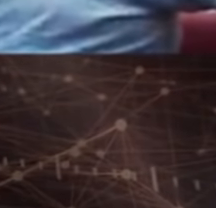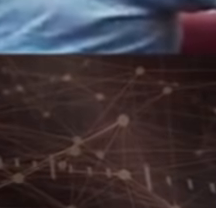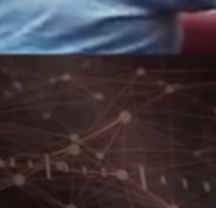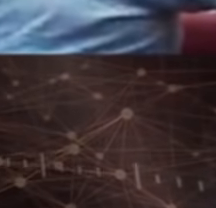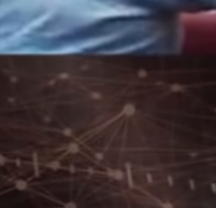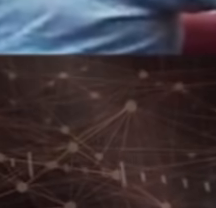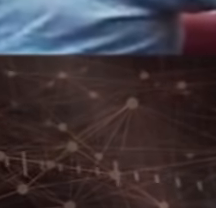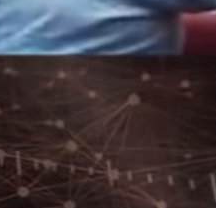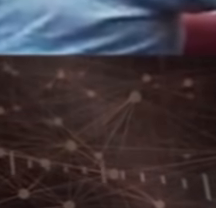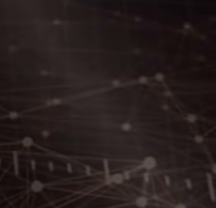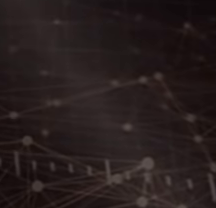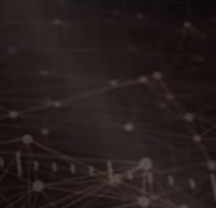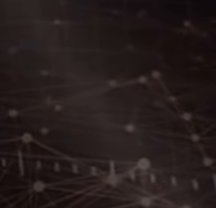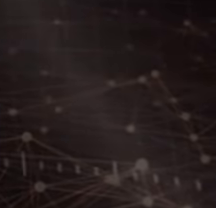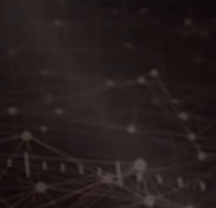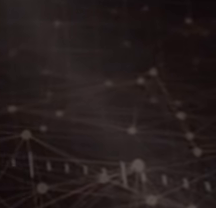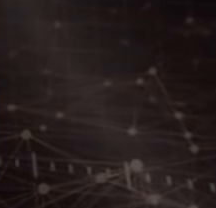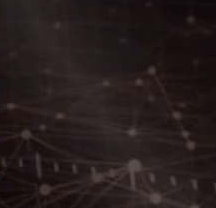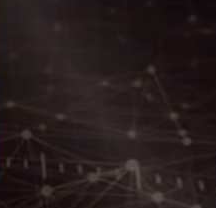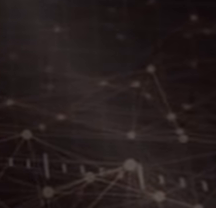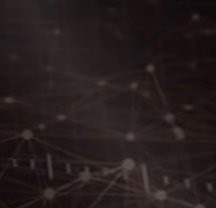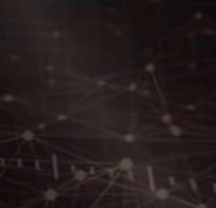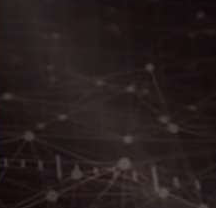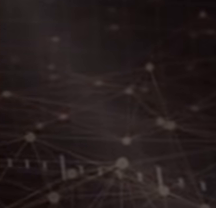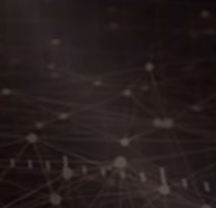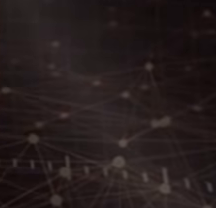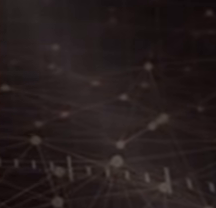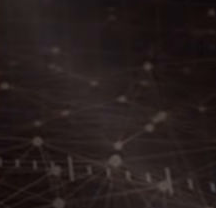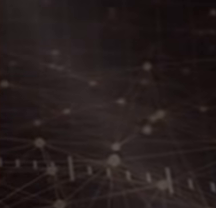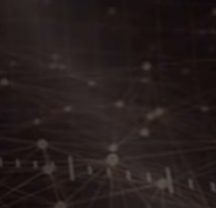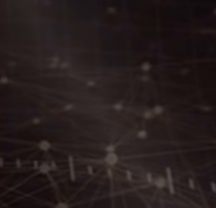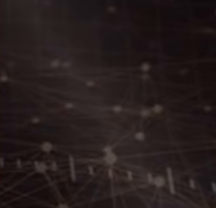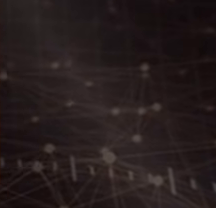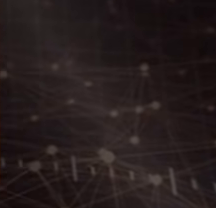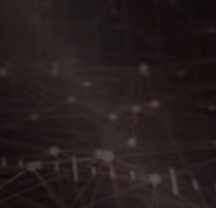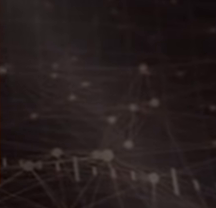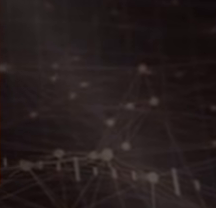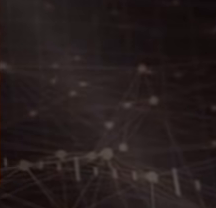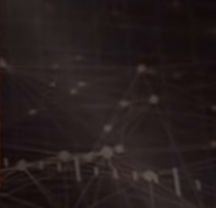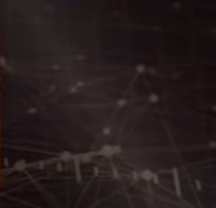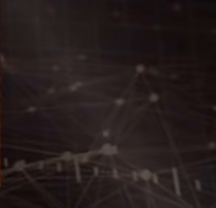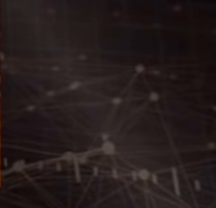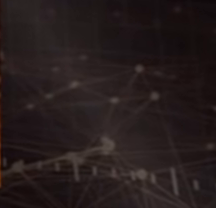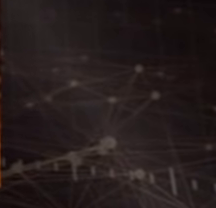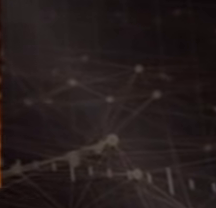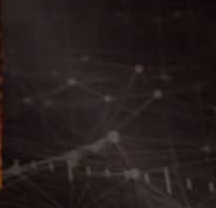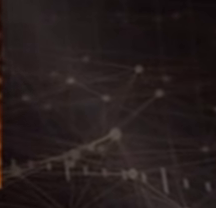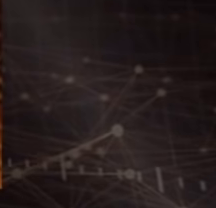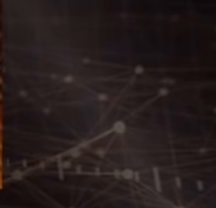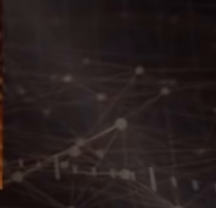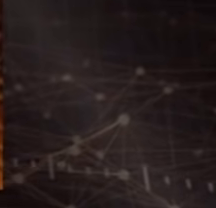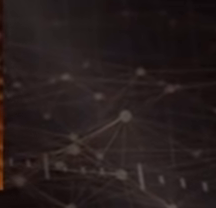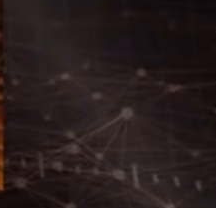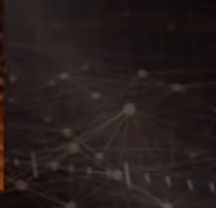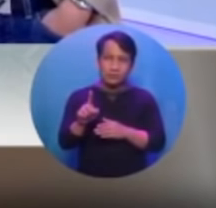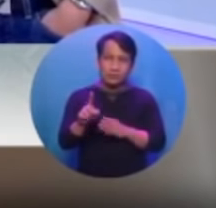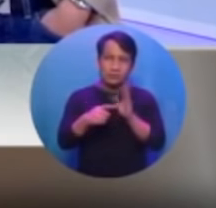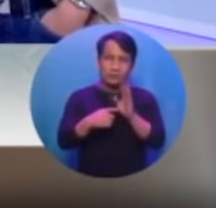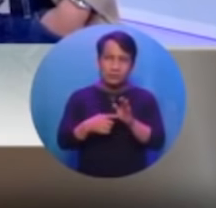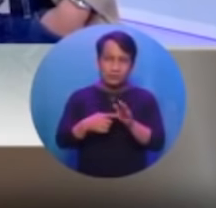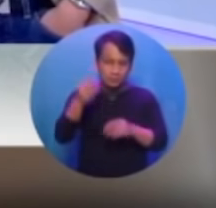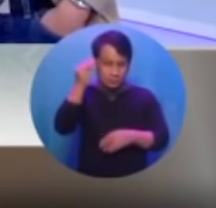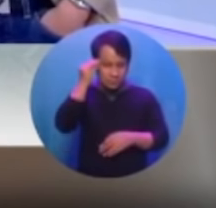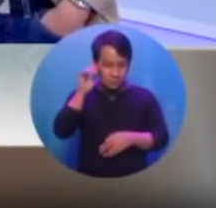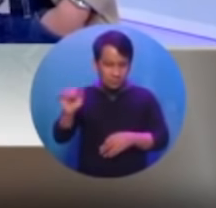nila, niluko po sila ni Sonia. Kaya bawat pagharap po nila doon, basta iisa na lang po yung laman ng isip